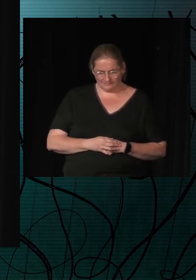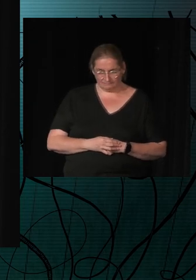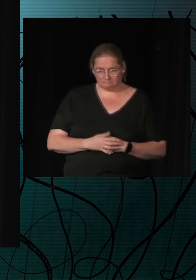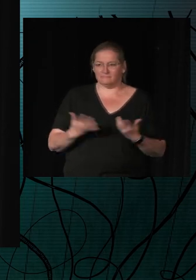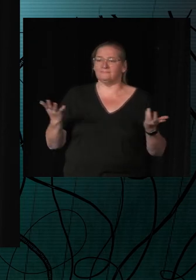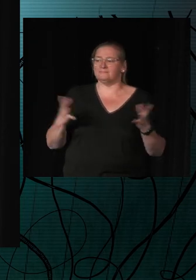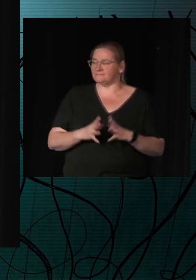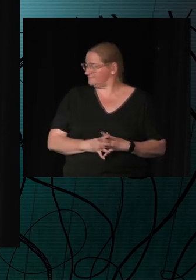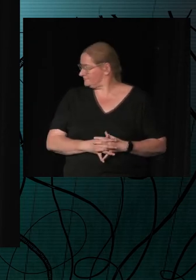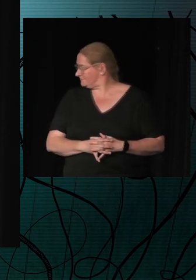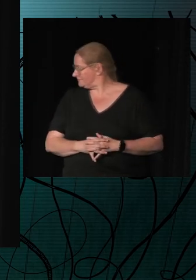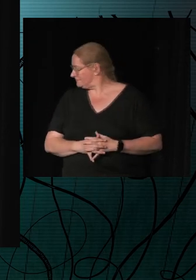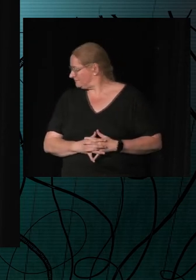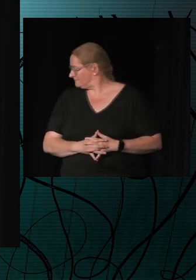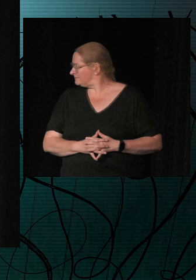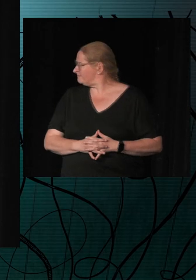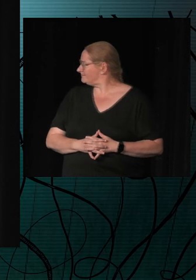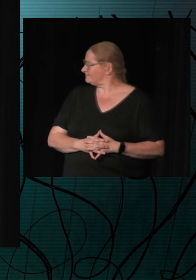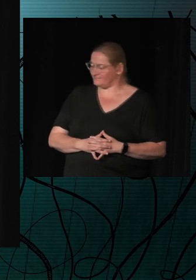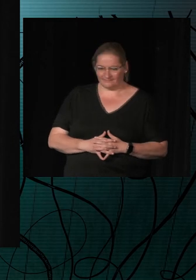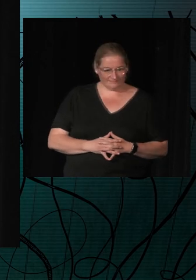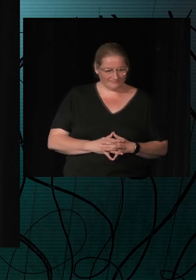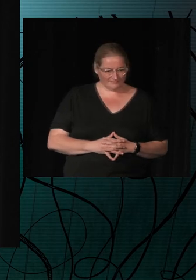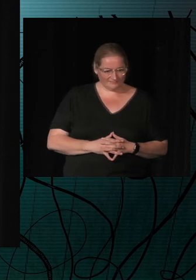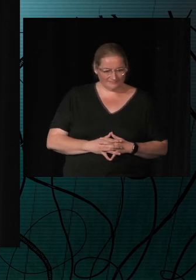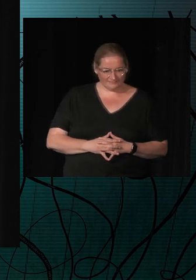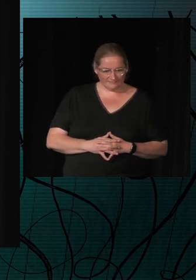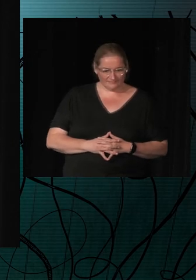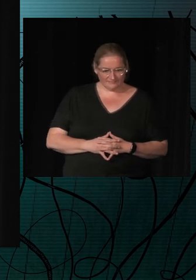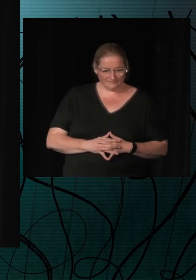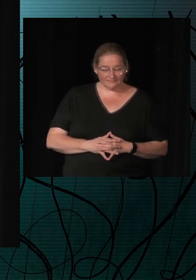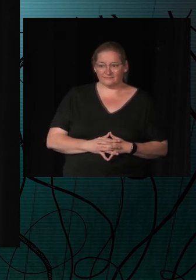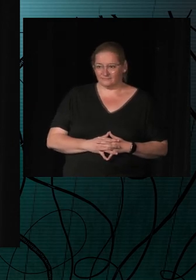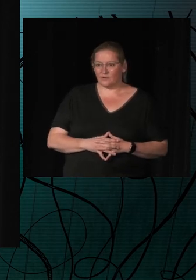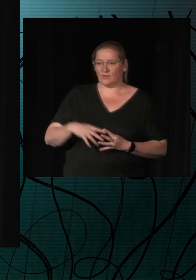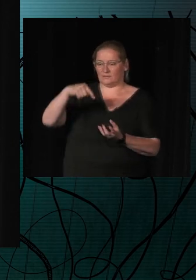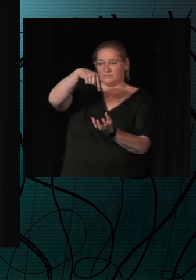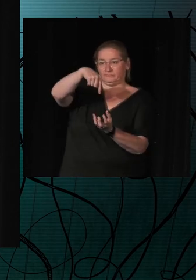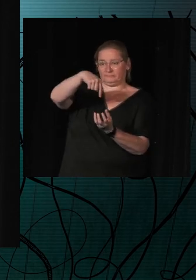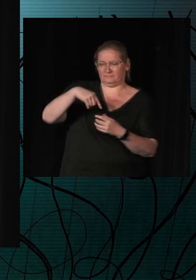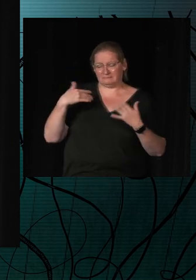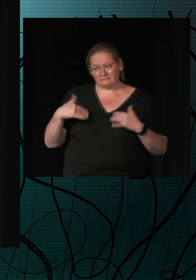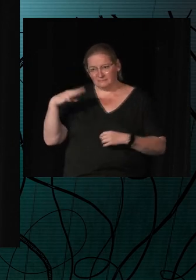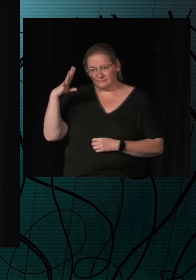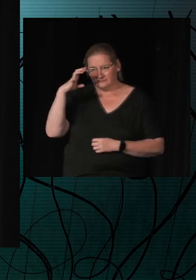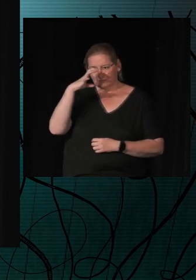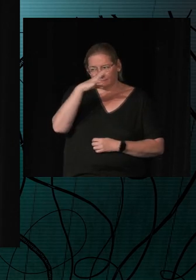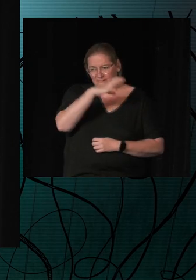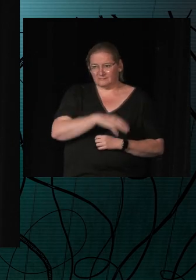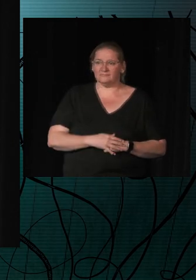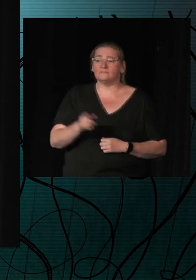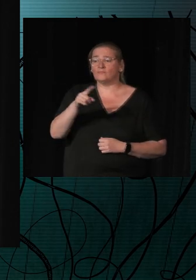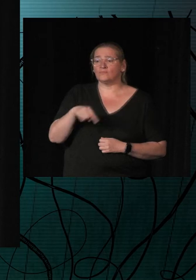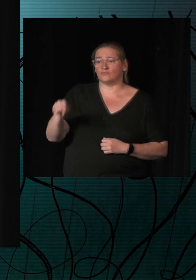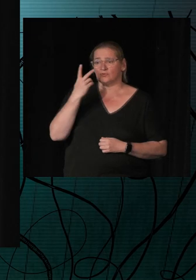évidemment c'est V à l'ex voilà c'est c'est non non c'est juste un visuel c'est devenu presque un M mais c'est des on a tous vu cet écran des